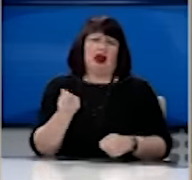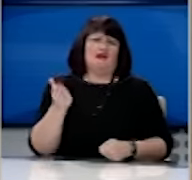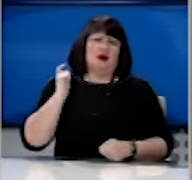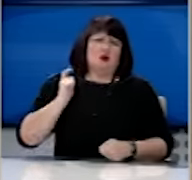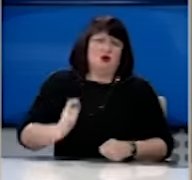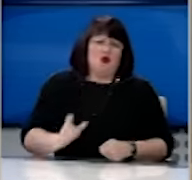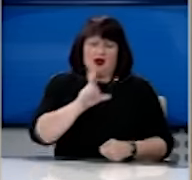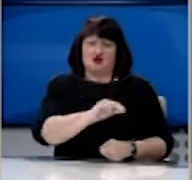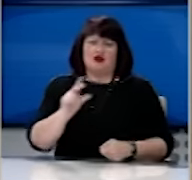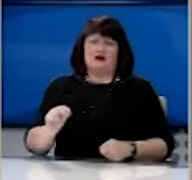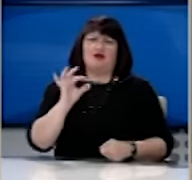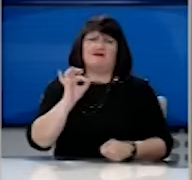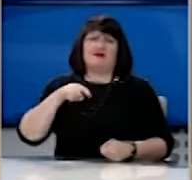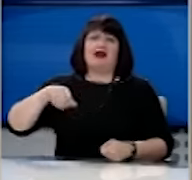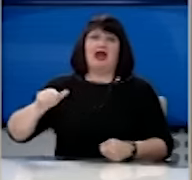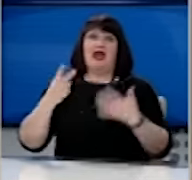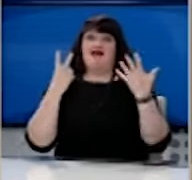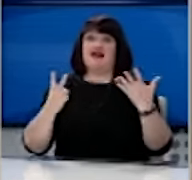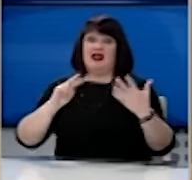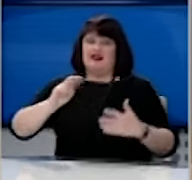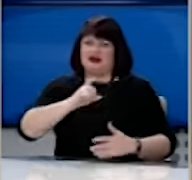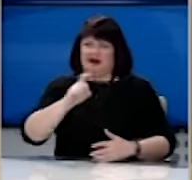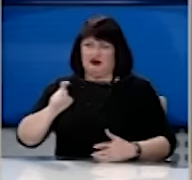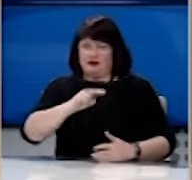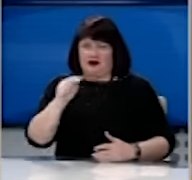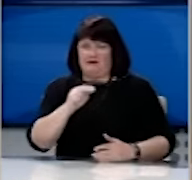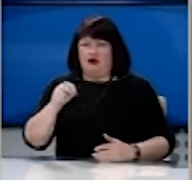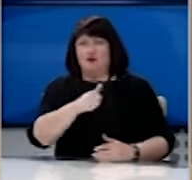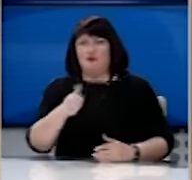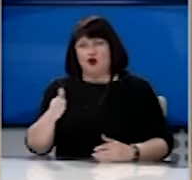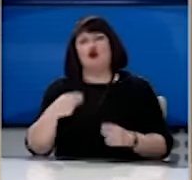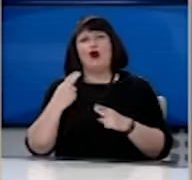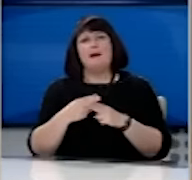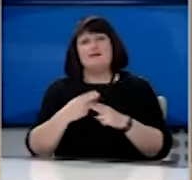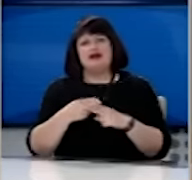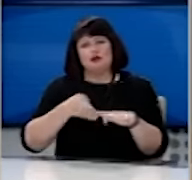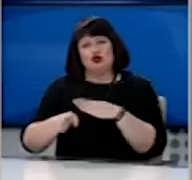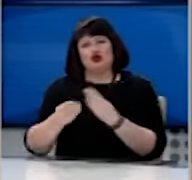έχει. 7 δισεκατομμύρια είναι μόνο ο επίσης